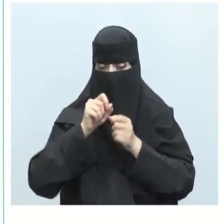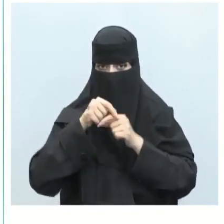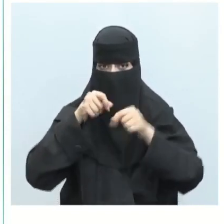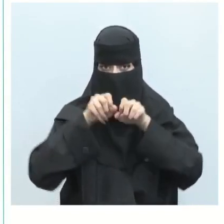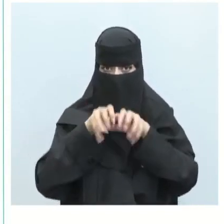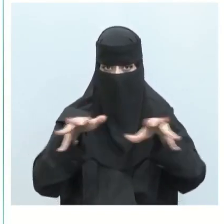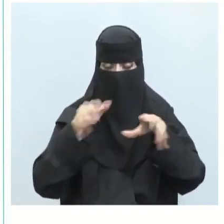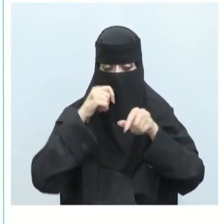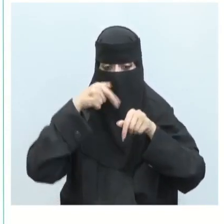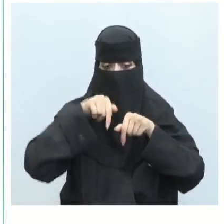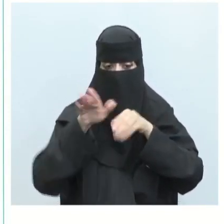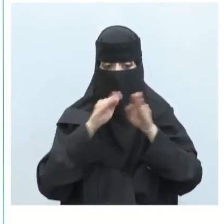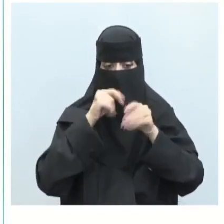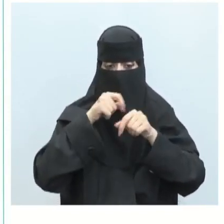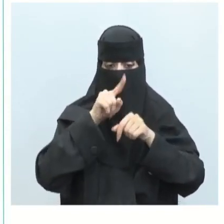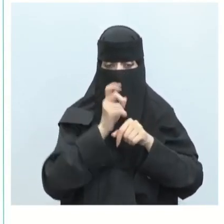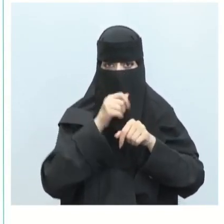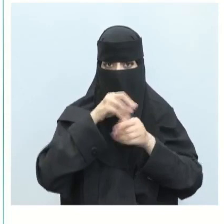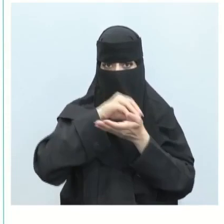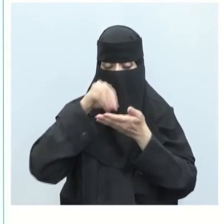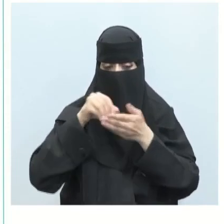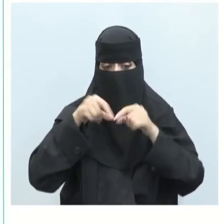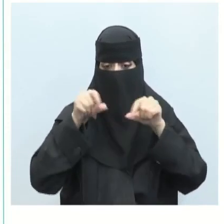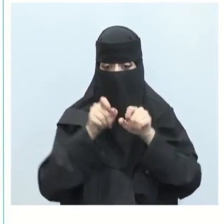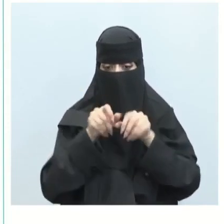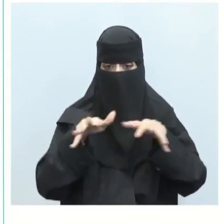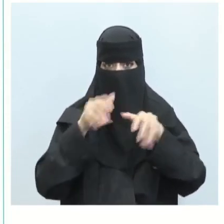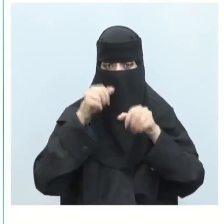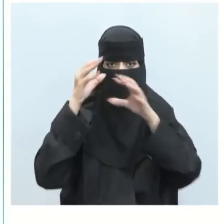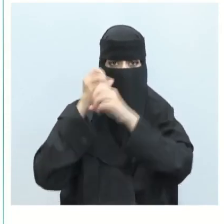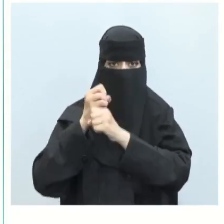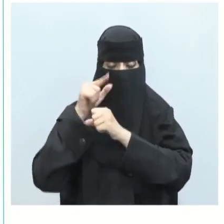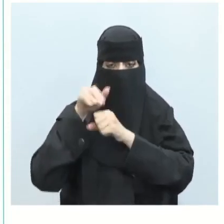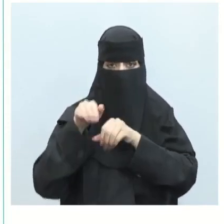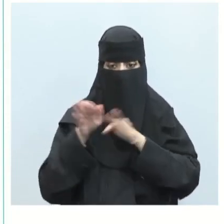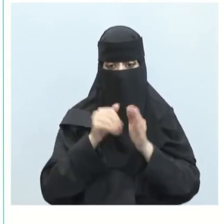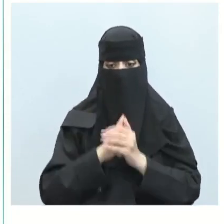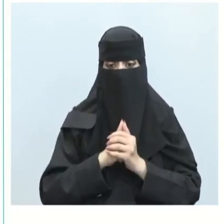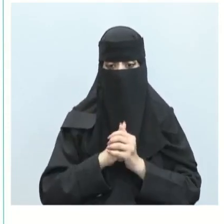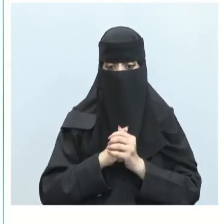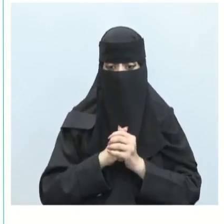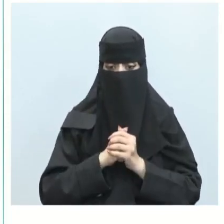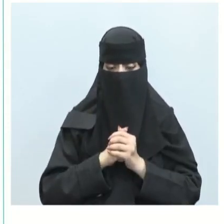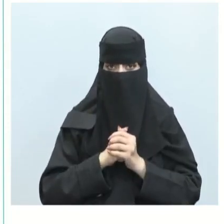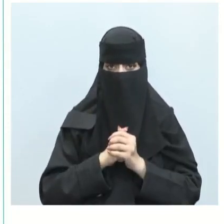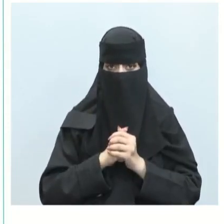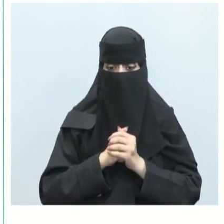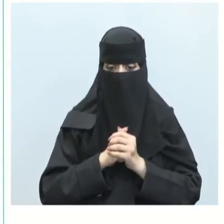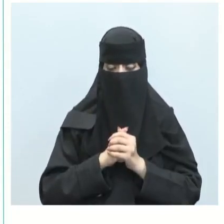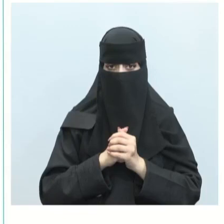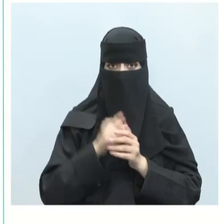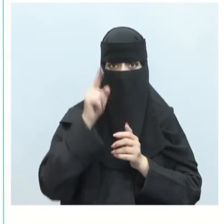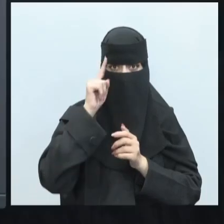اتش تي تي بي وبروتوكول نقل النص التشعبي الامن اتش تي تي بي اس